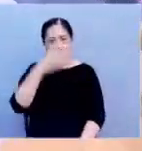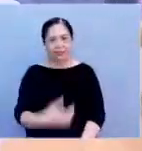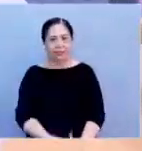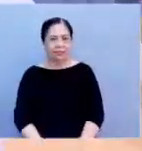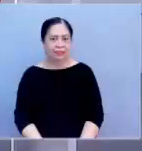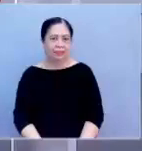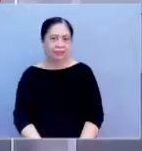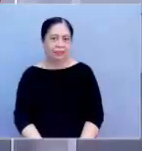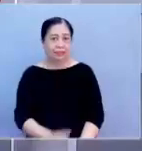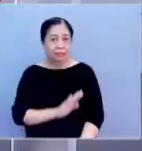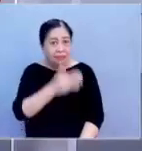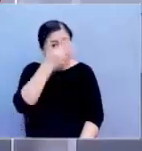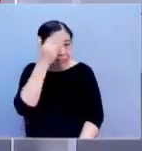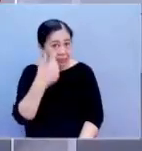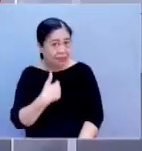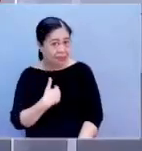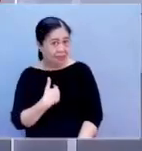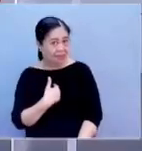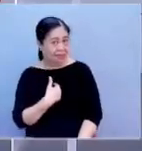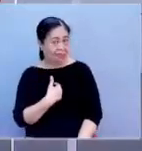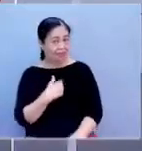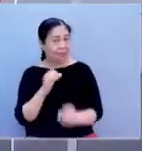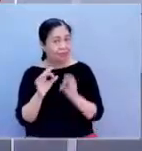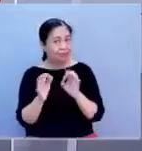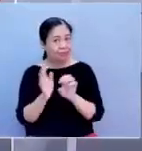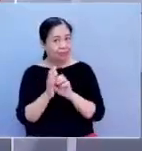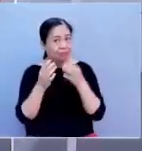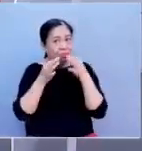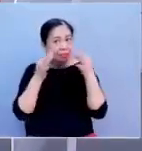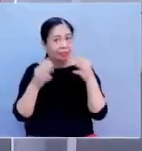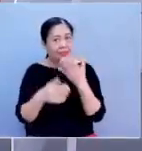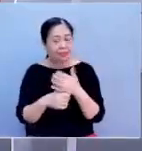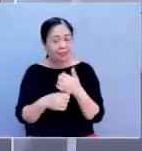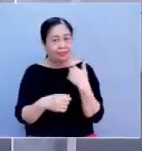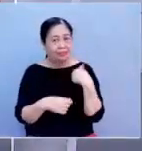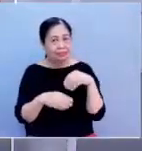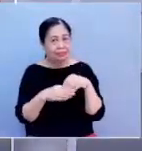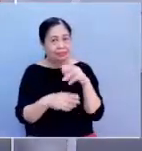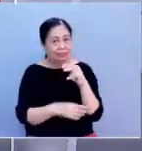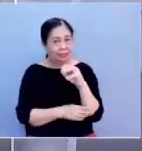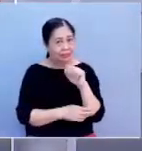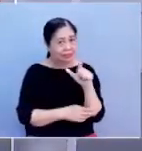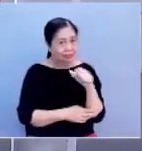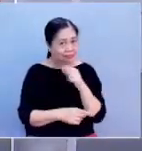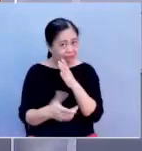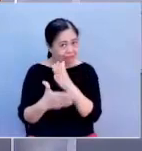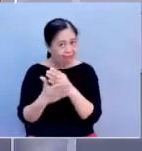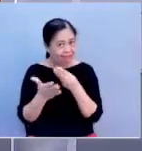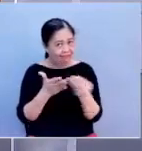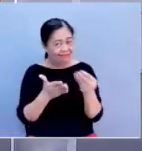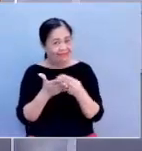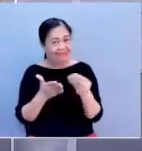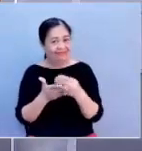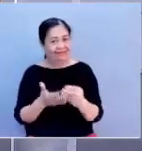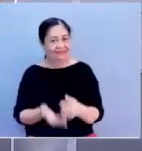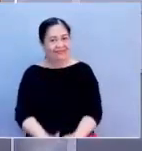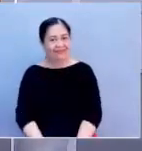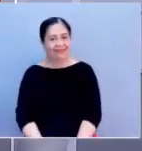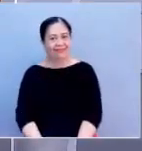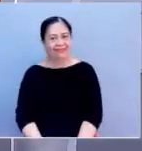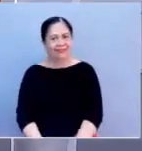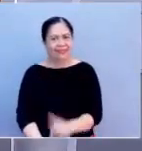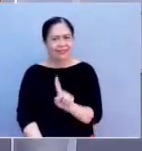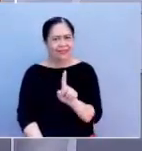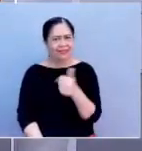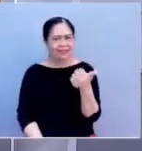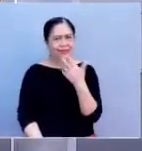kami kalimutan, ha? Pagka meron ka na, yung brand. May butik ka na sa mall, pupunta kami at bibili kami nito. Tapos ano pong mga ibang